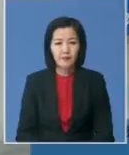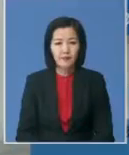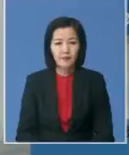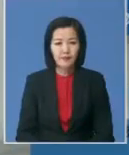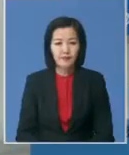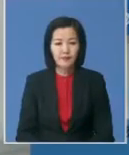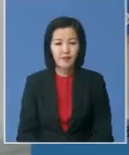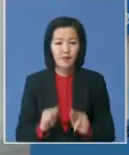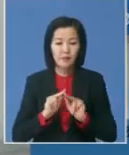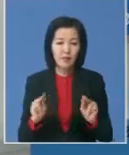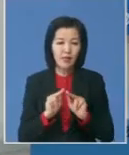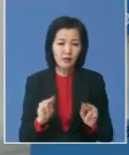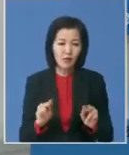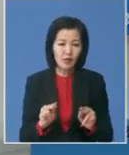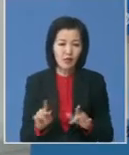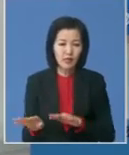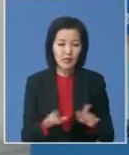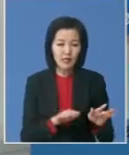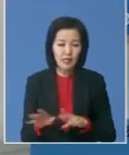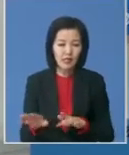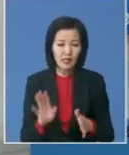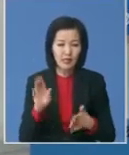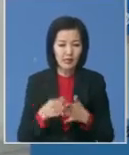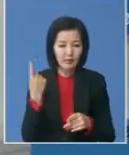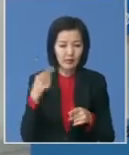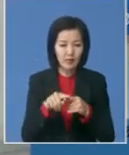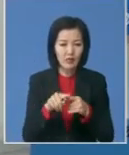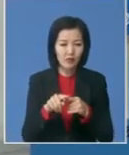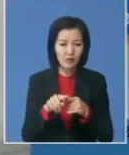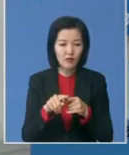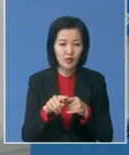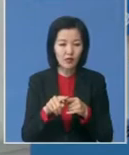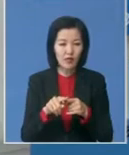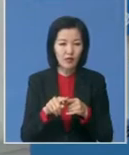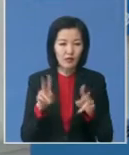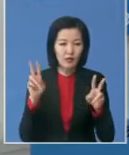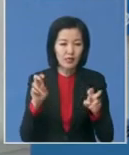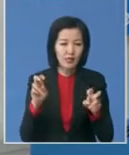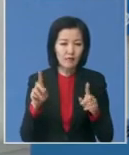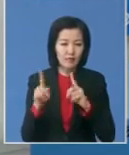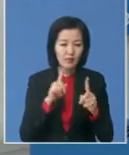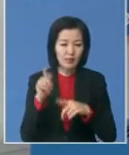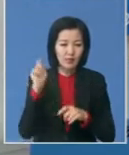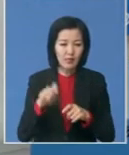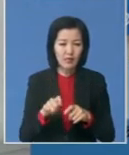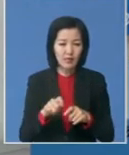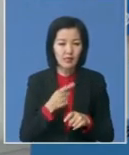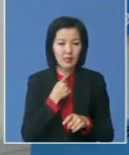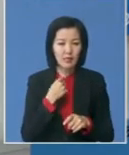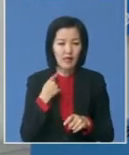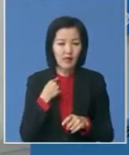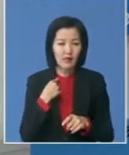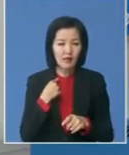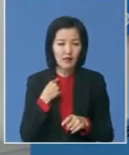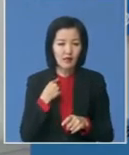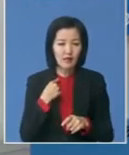таппақ. Жан педагогикалық әрекеттерге инновациялық технологиялар семинарына келіп отырмыз. Яғни біз Талғар медицина колледжі мекемесінен келдік.